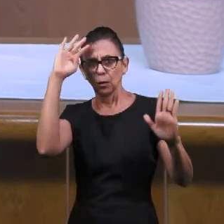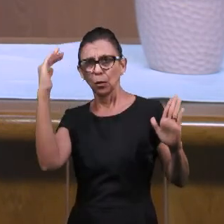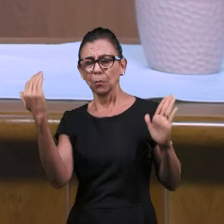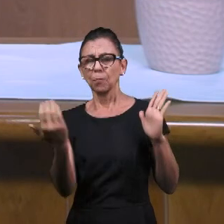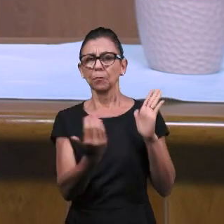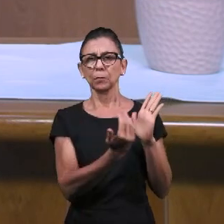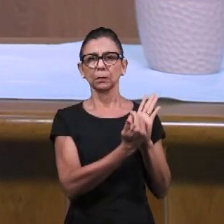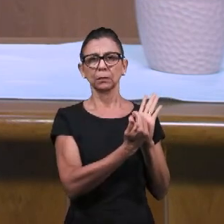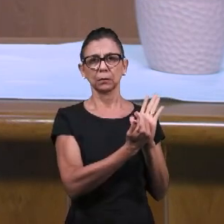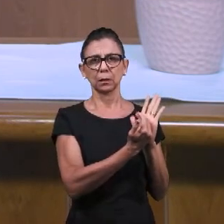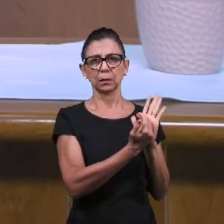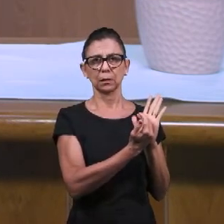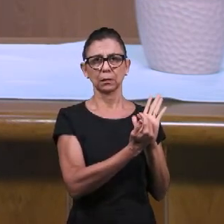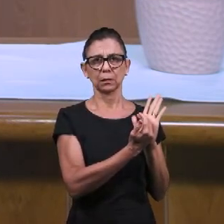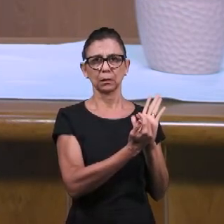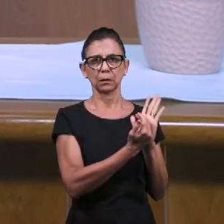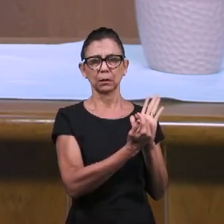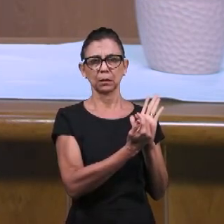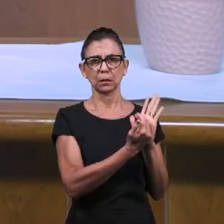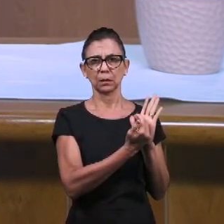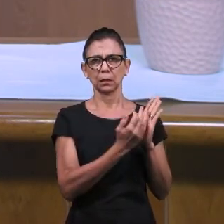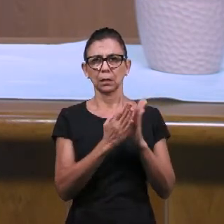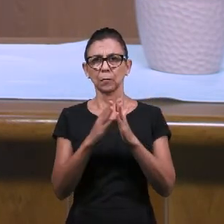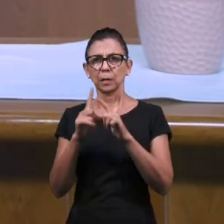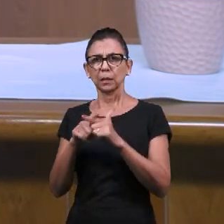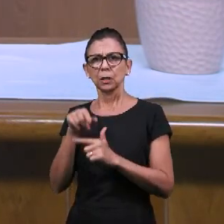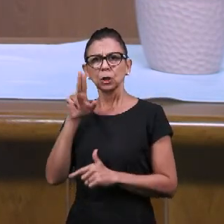она сохраняет доктрины все,